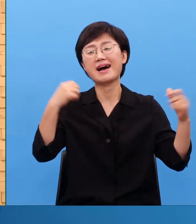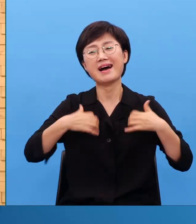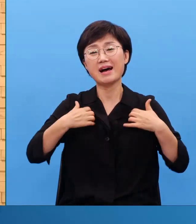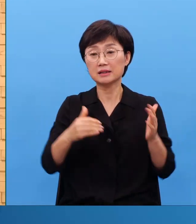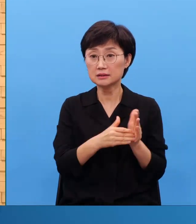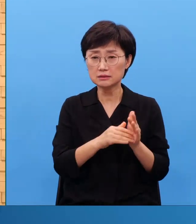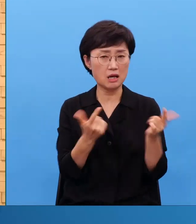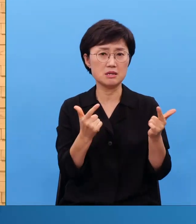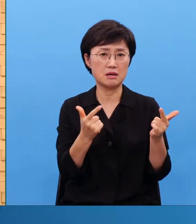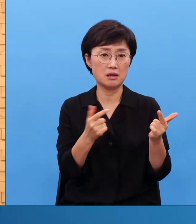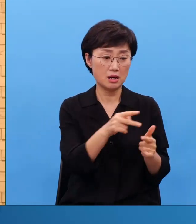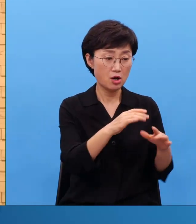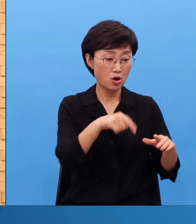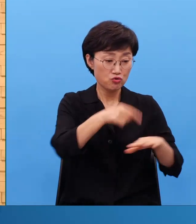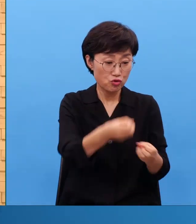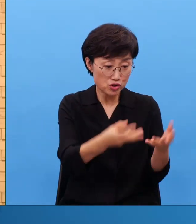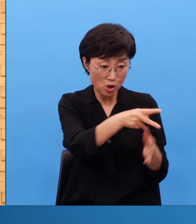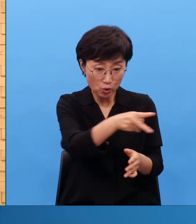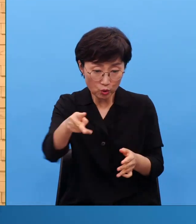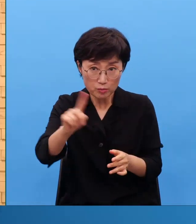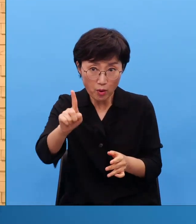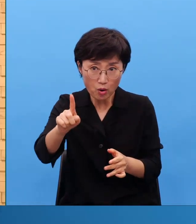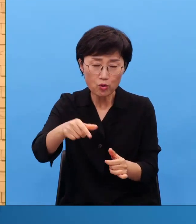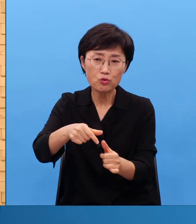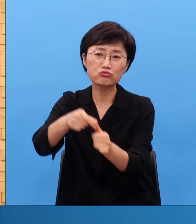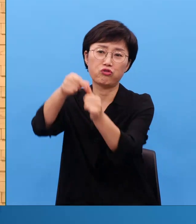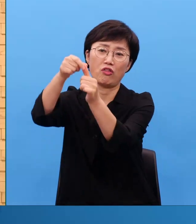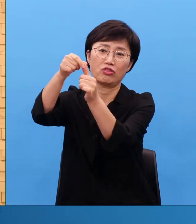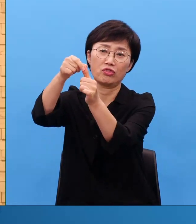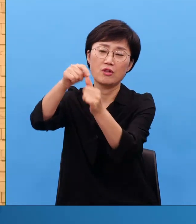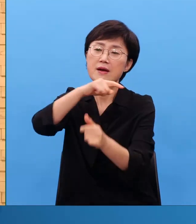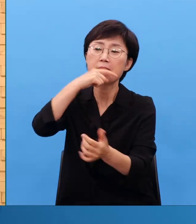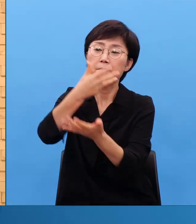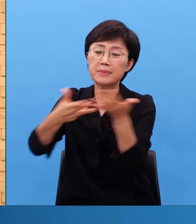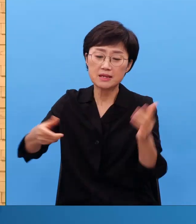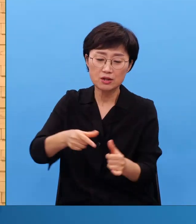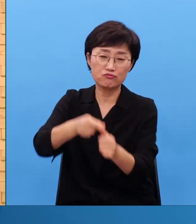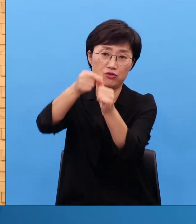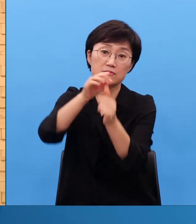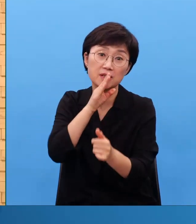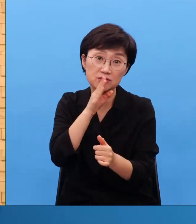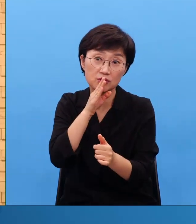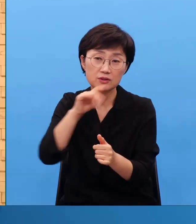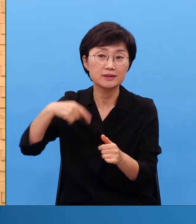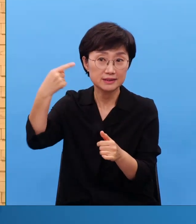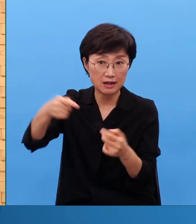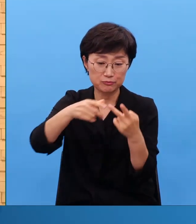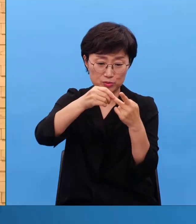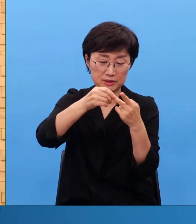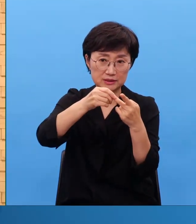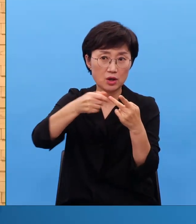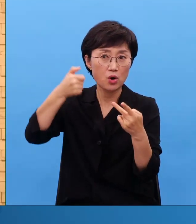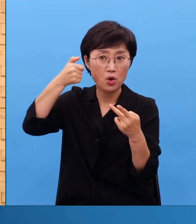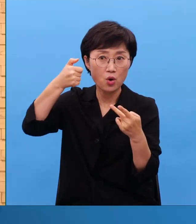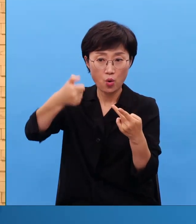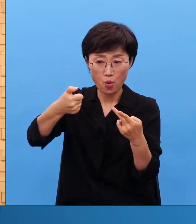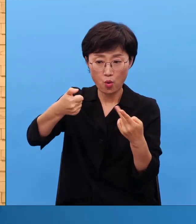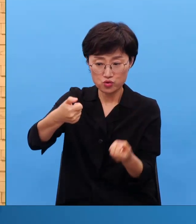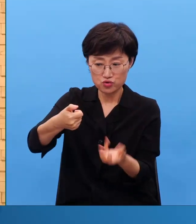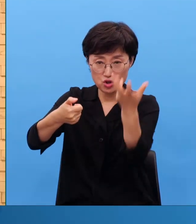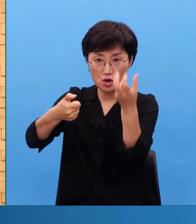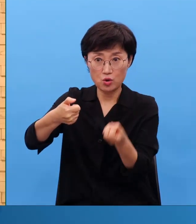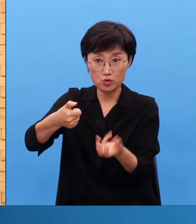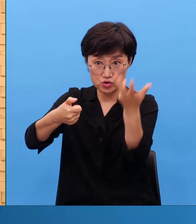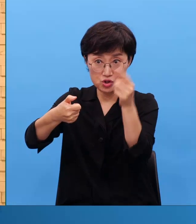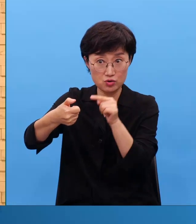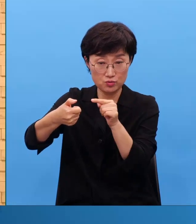not important that they came out of Egypt, but it's talking about salvation. 오순절에 50일 만에 곡식 거두은 게 문제가 아니고